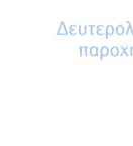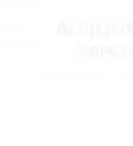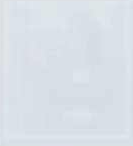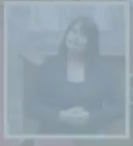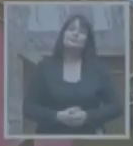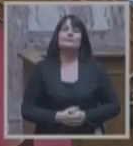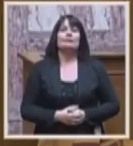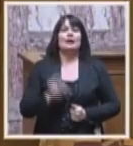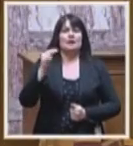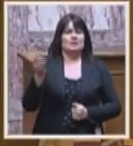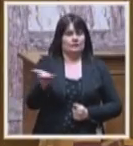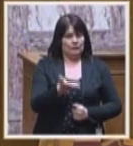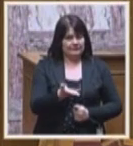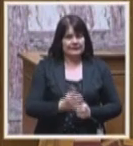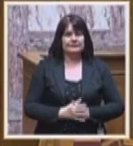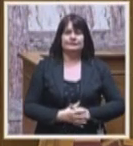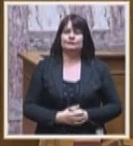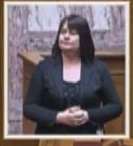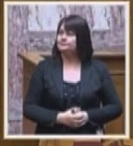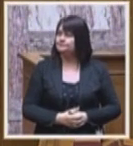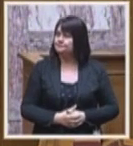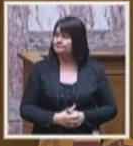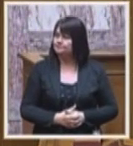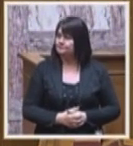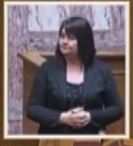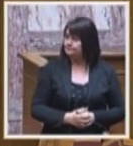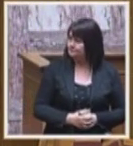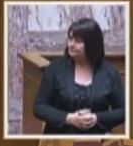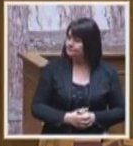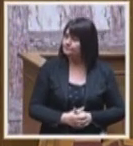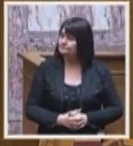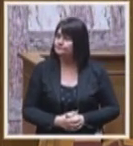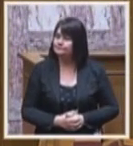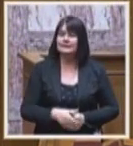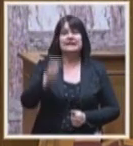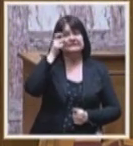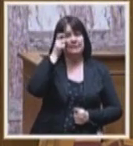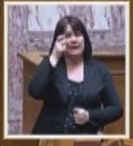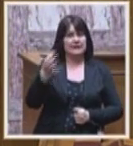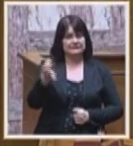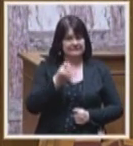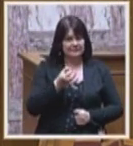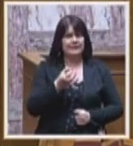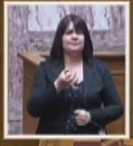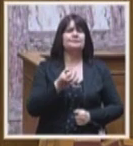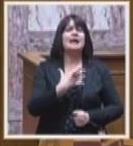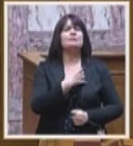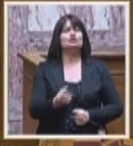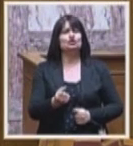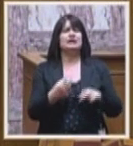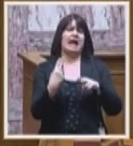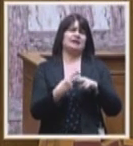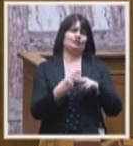Κυρίες και κύριοι συνάδελφοι, ο Αρχηγός της Αξιωματικής Αντιπολίτευσης μίλησε για εμπιστοσύνη και αξιοπιστία